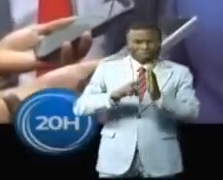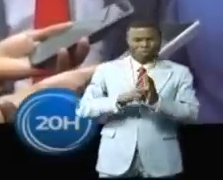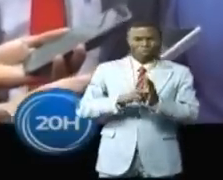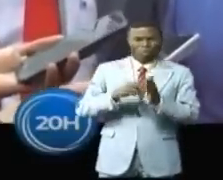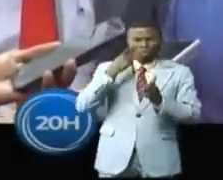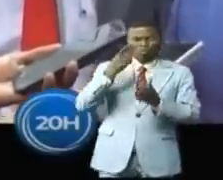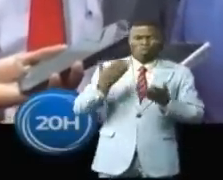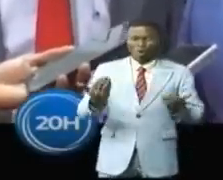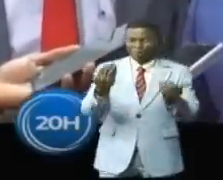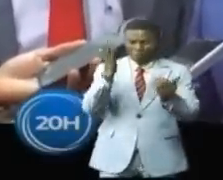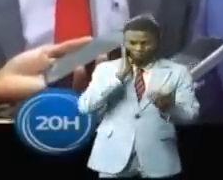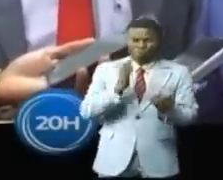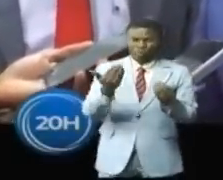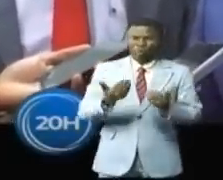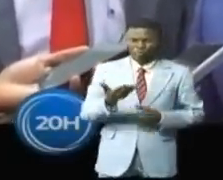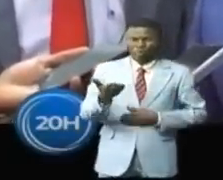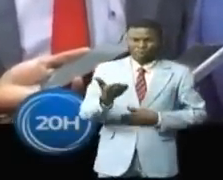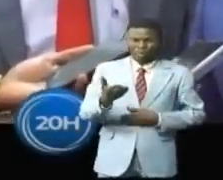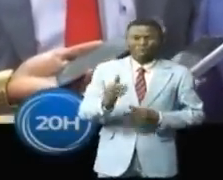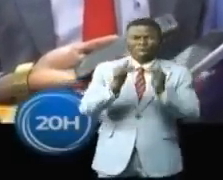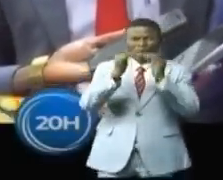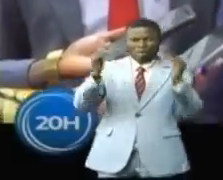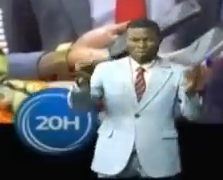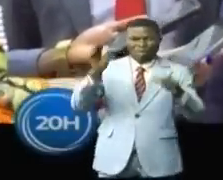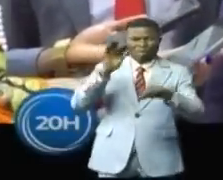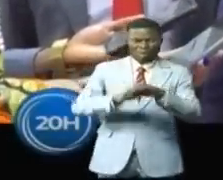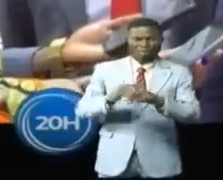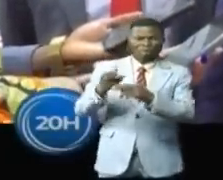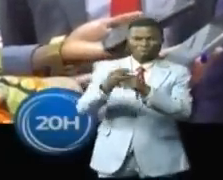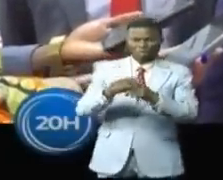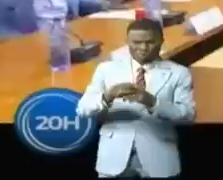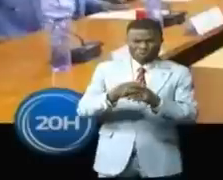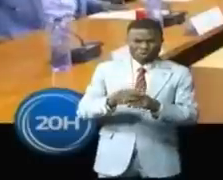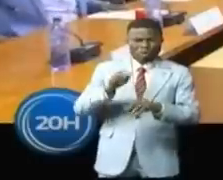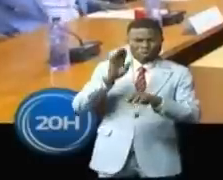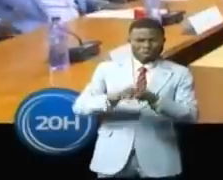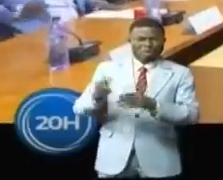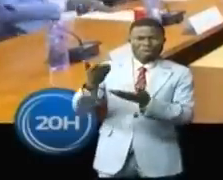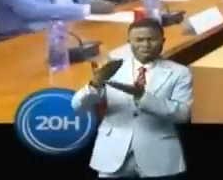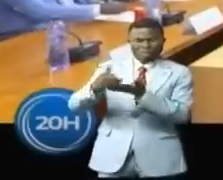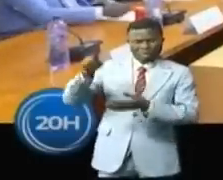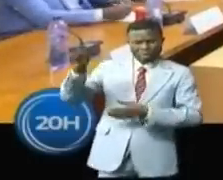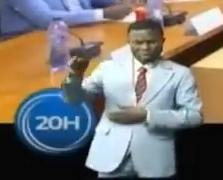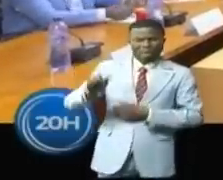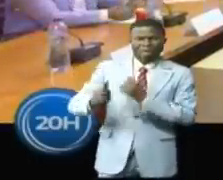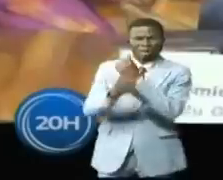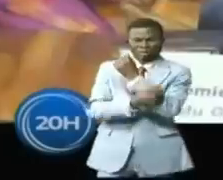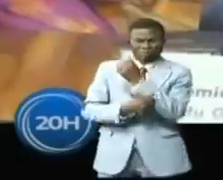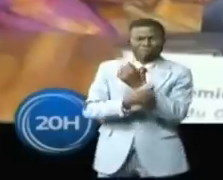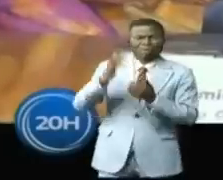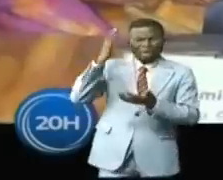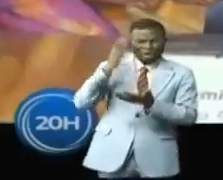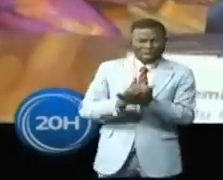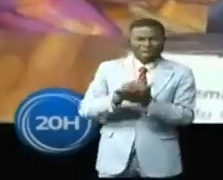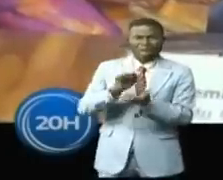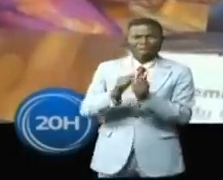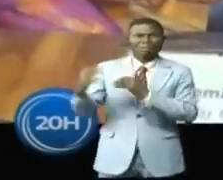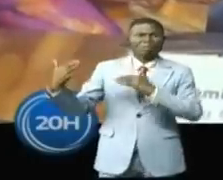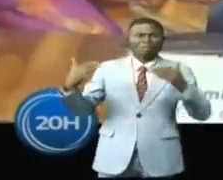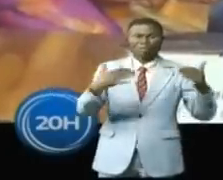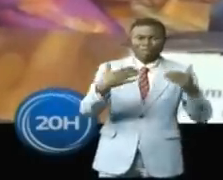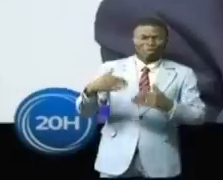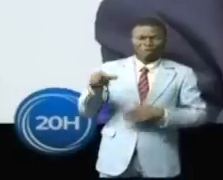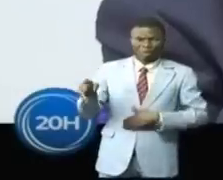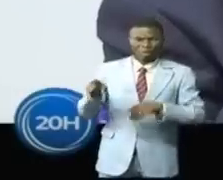efficacement pour que la paix et la sécurité reviennent dans cette partie, qu'on mette un terme à la